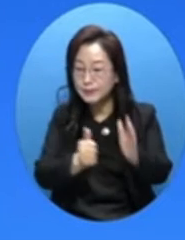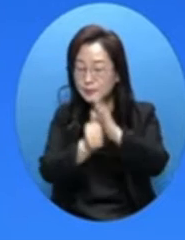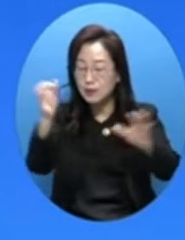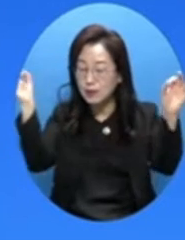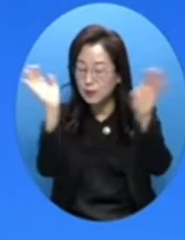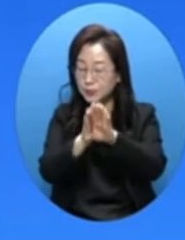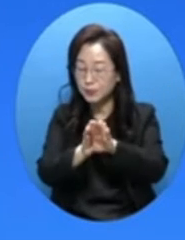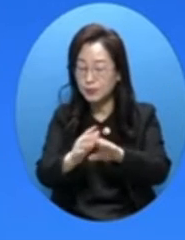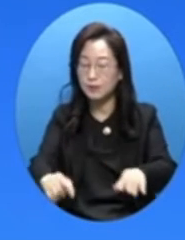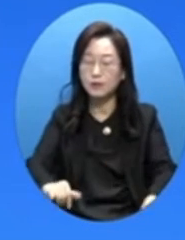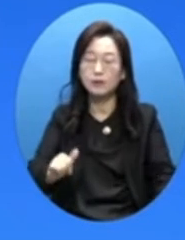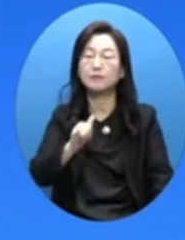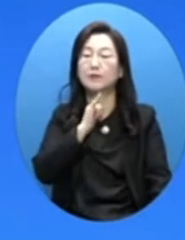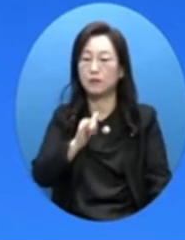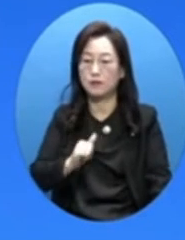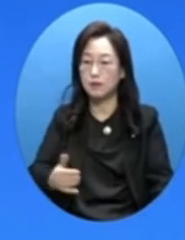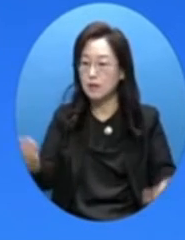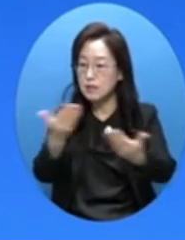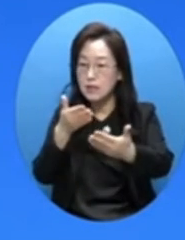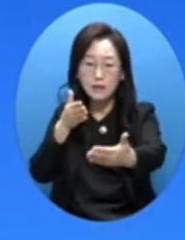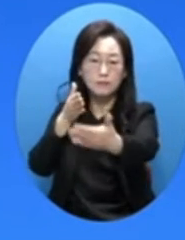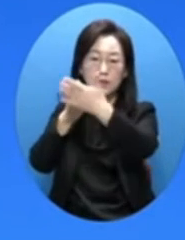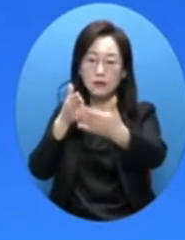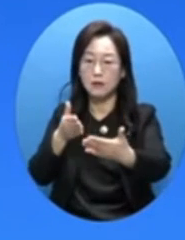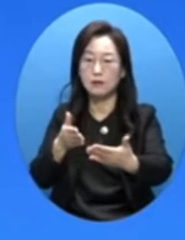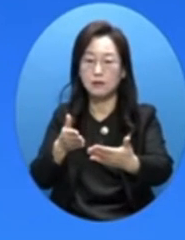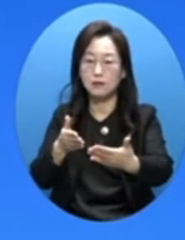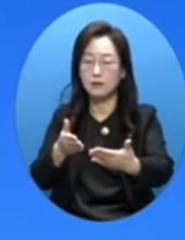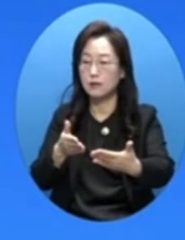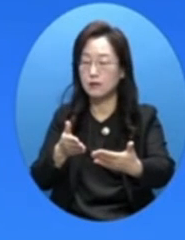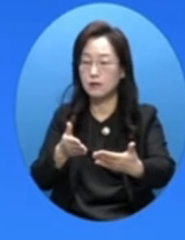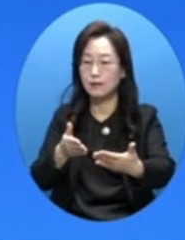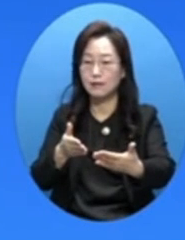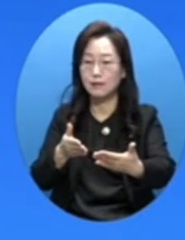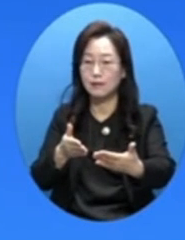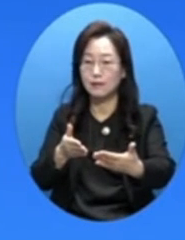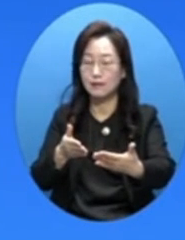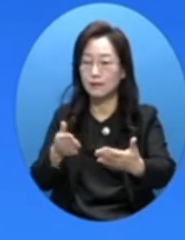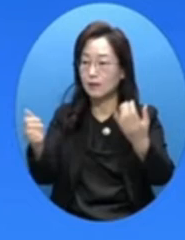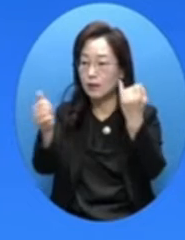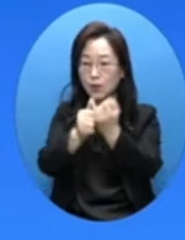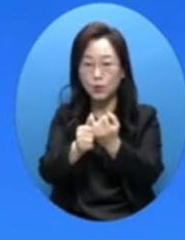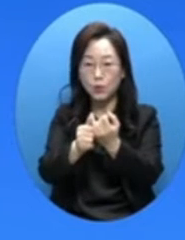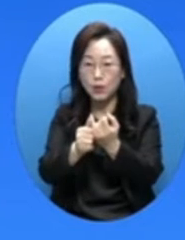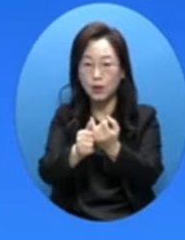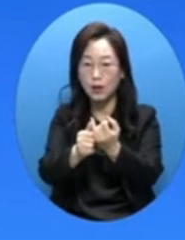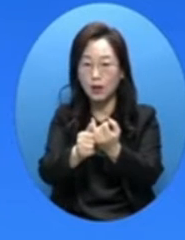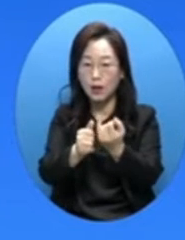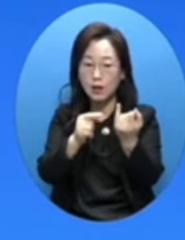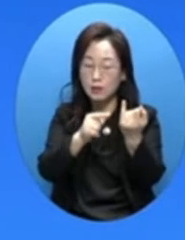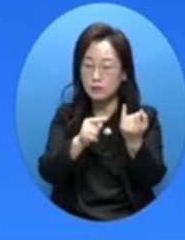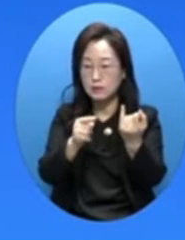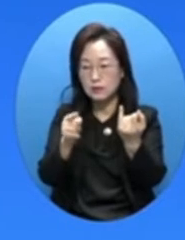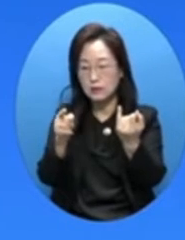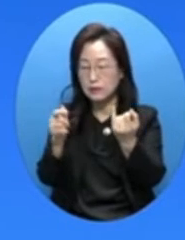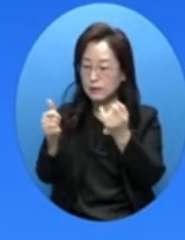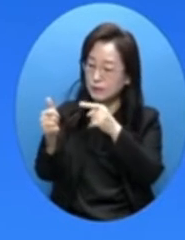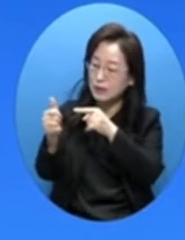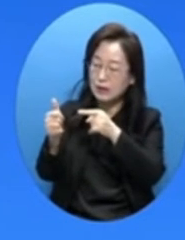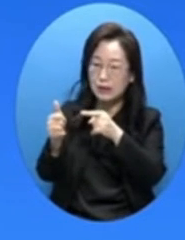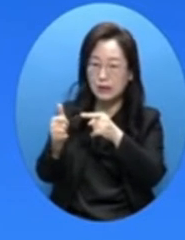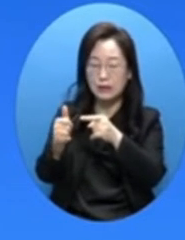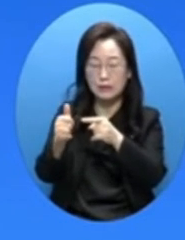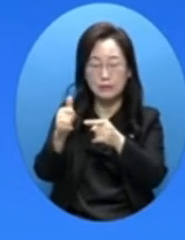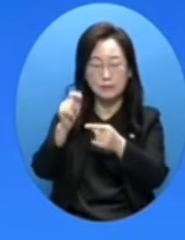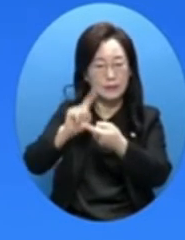목숨을 포기하는 것입니다. 일자리도 없고 자기가 결혼할 대상도 마땅치 않고 또 결혼하려고